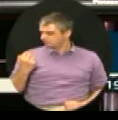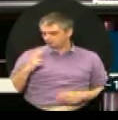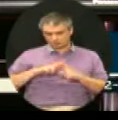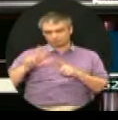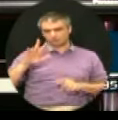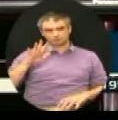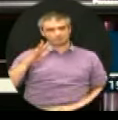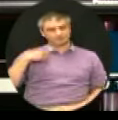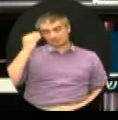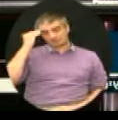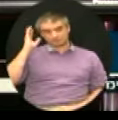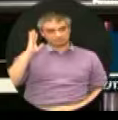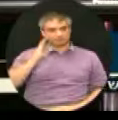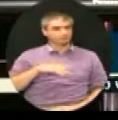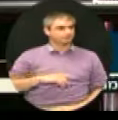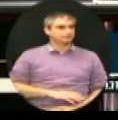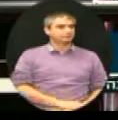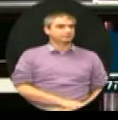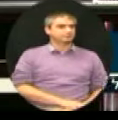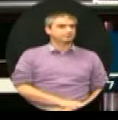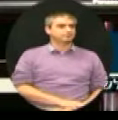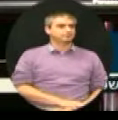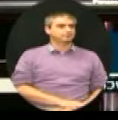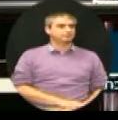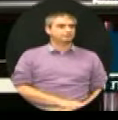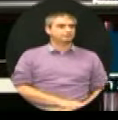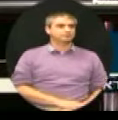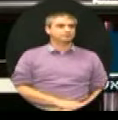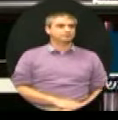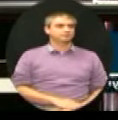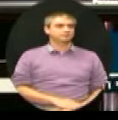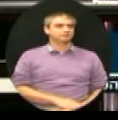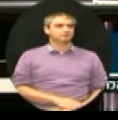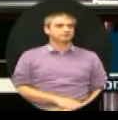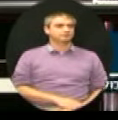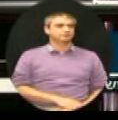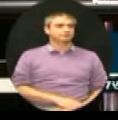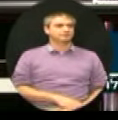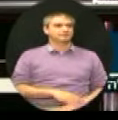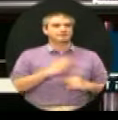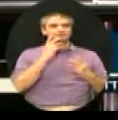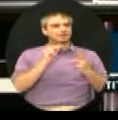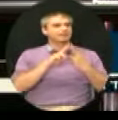כ3 חודשים, כן, ואני לא טועה. לפני לא הרבה זמן. ספר על המפגשים שלכם.